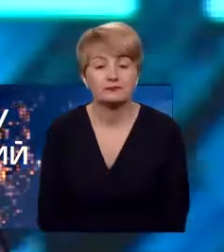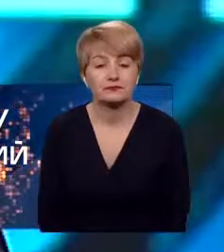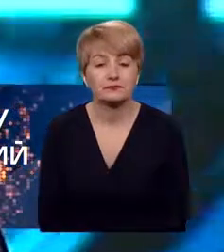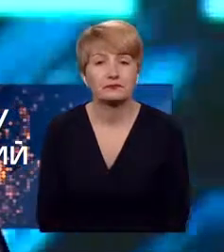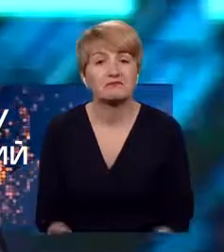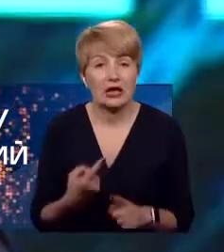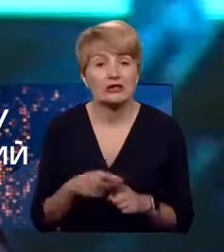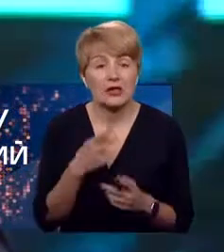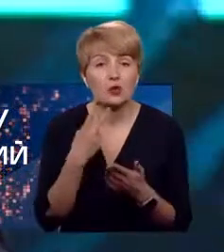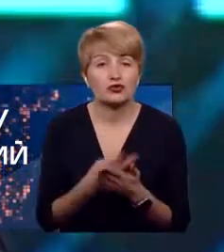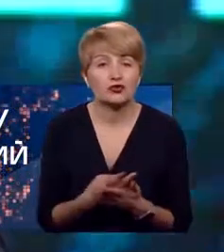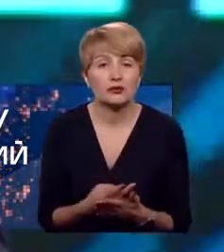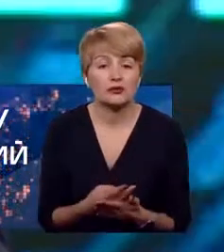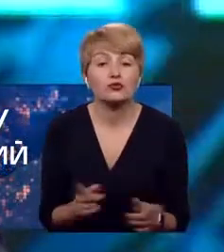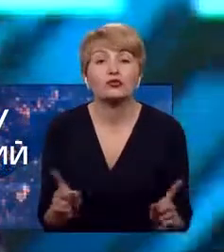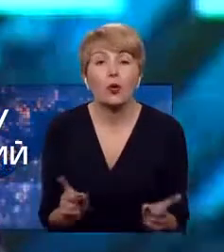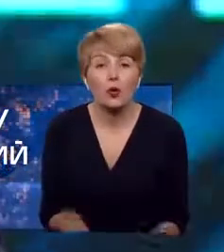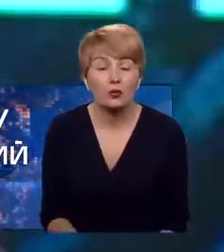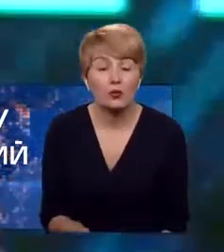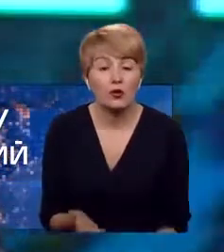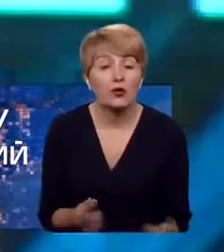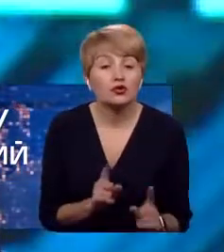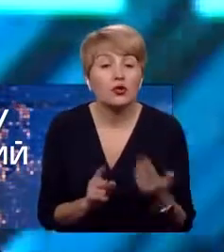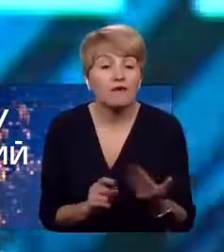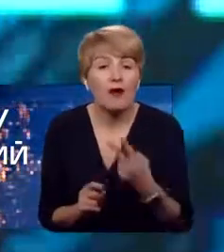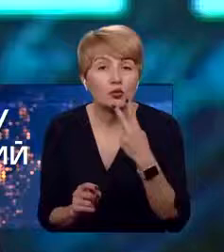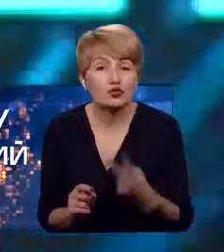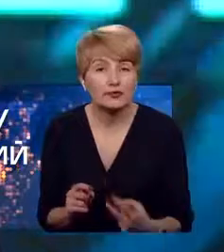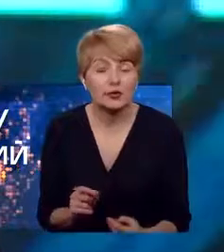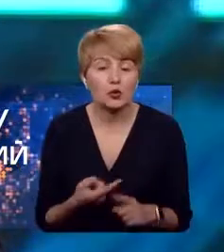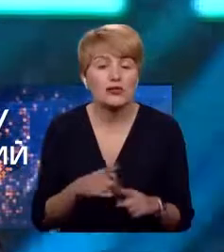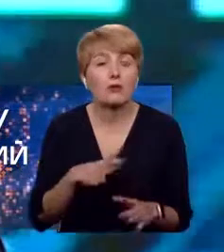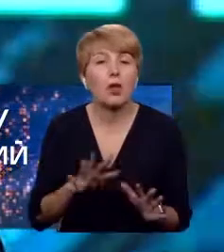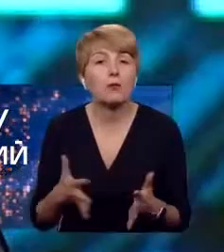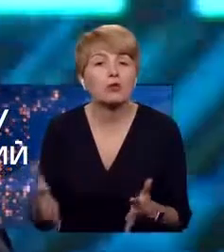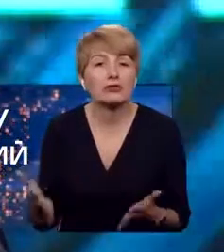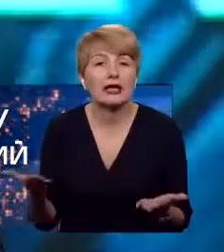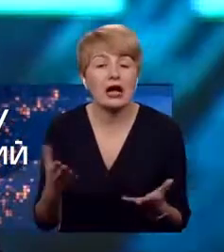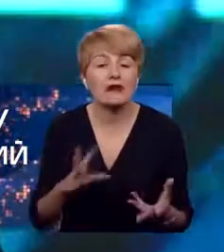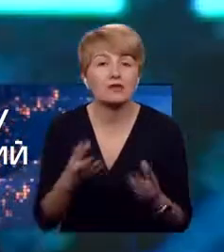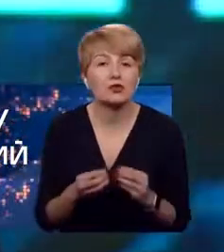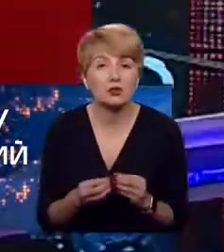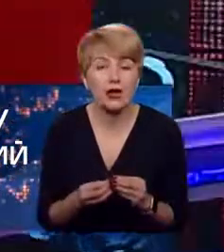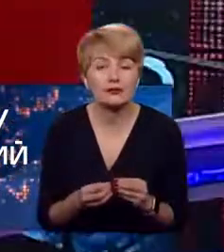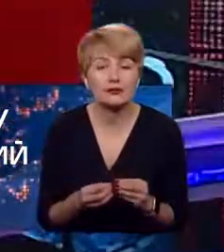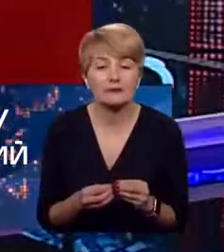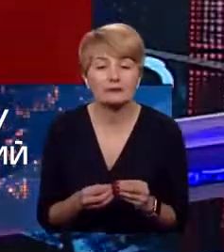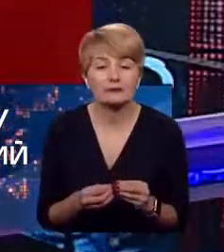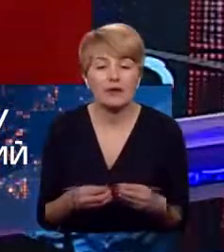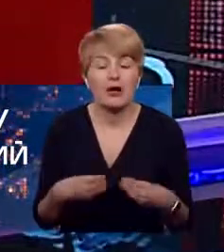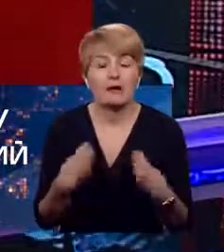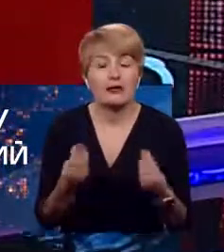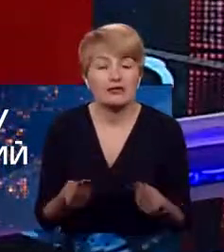це очевидно. Що? Що очевидно? Це була подія, яка в результаті призвела